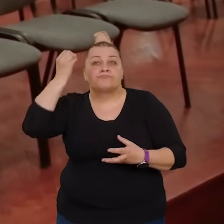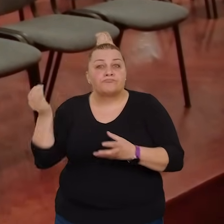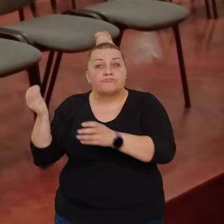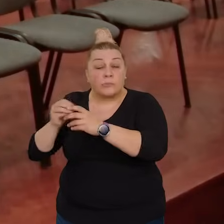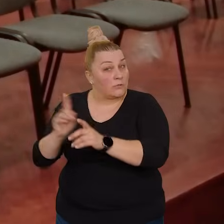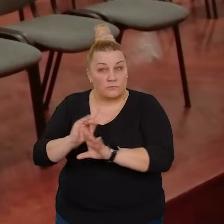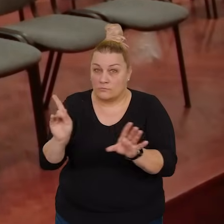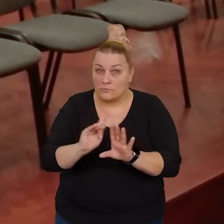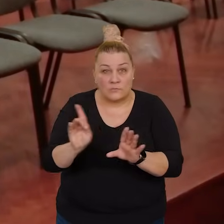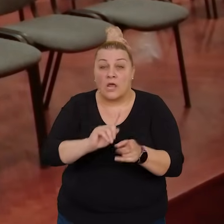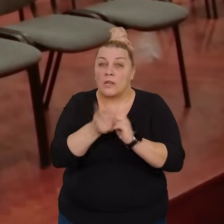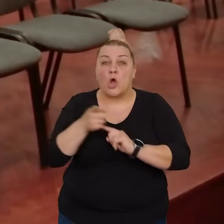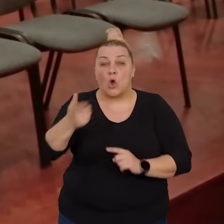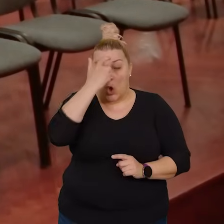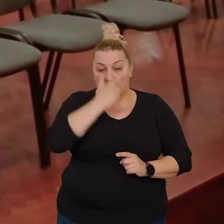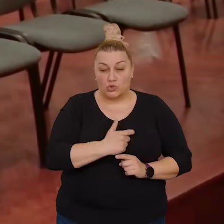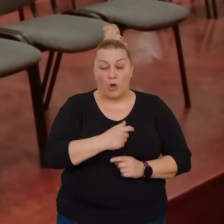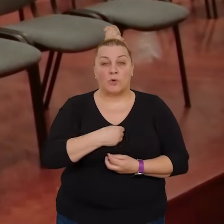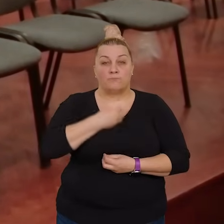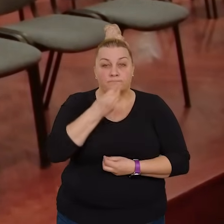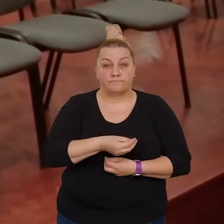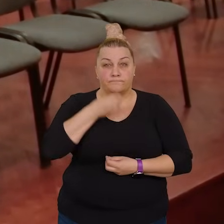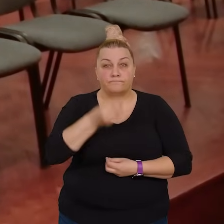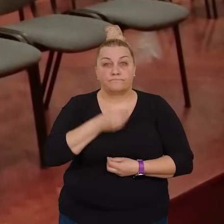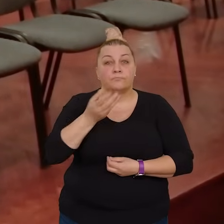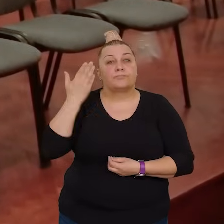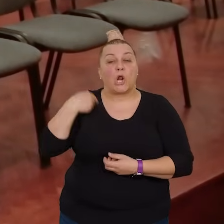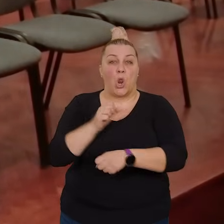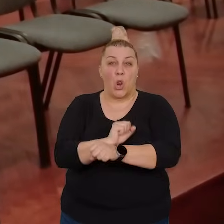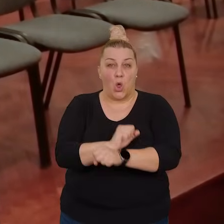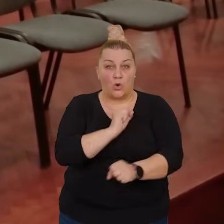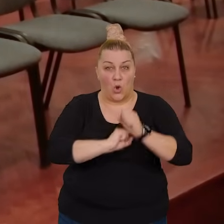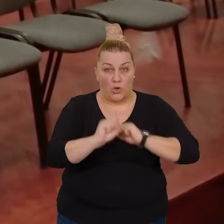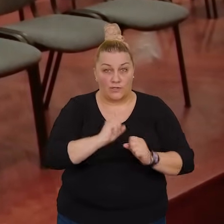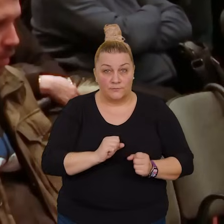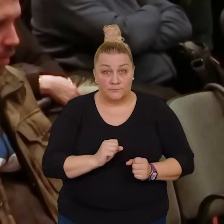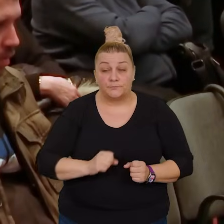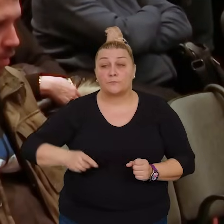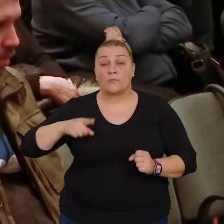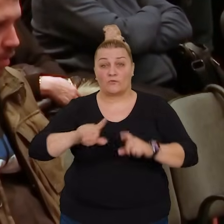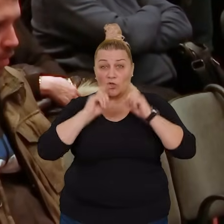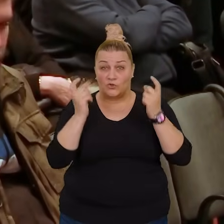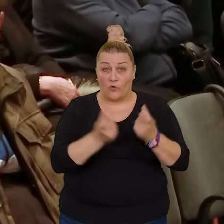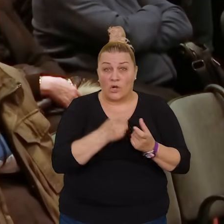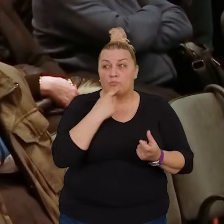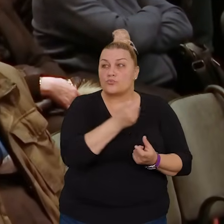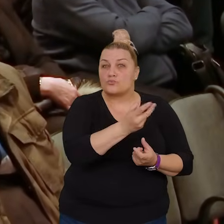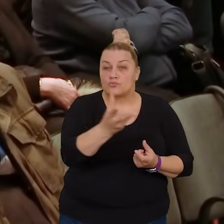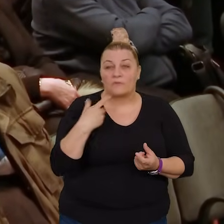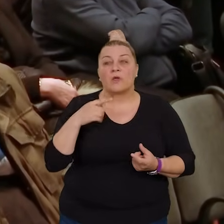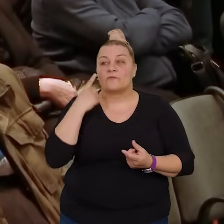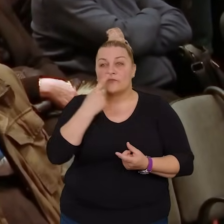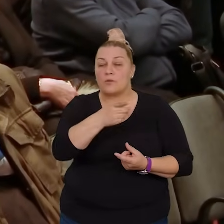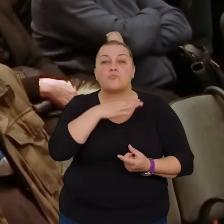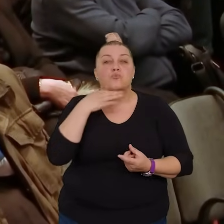nikakvih filmova osim njihovih osobnih i teških sudbina koje su doživjeli u tim logorima. U odlično popunjenoj dvorani uočili